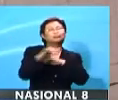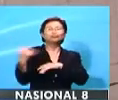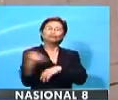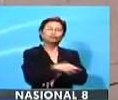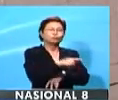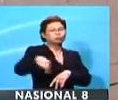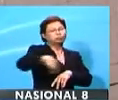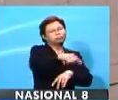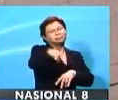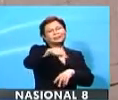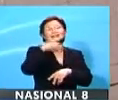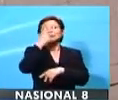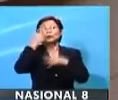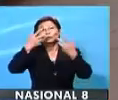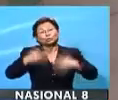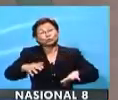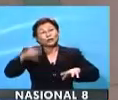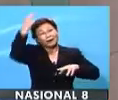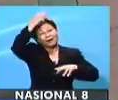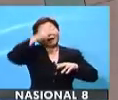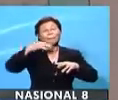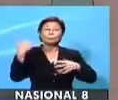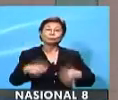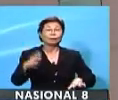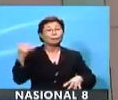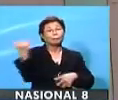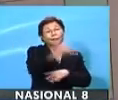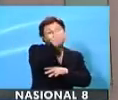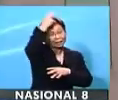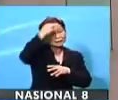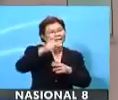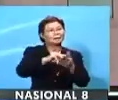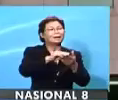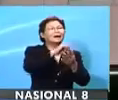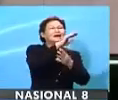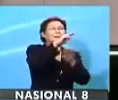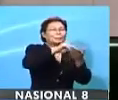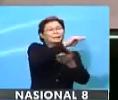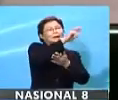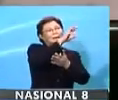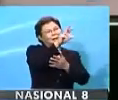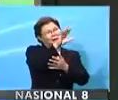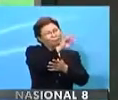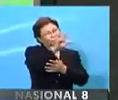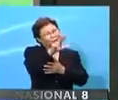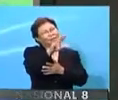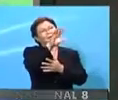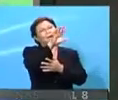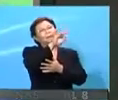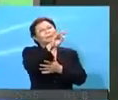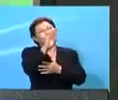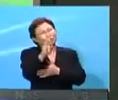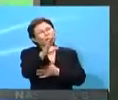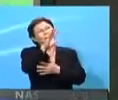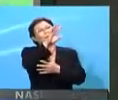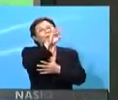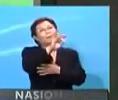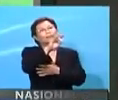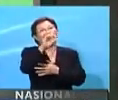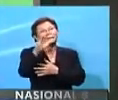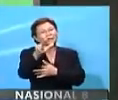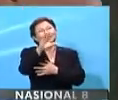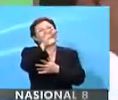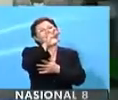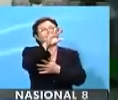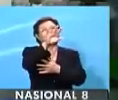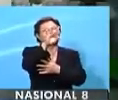Bagi yang pernah menunaikan haji, maktab bernombor 83, 86, 88, 89,